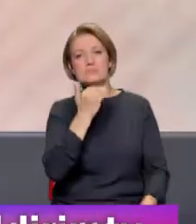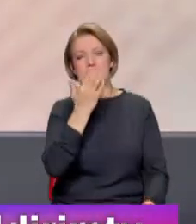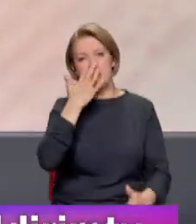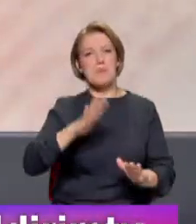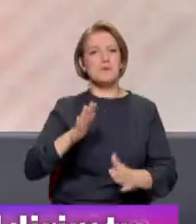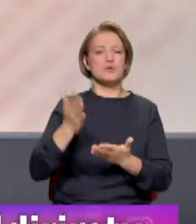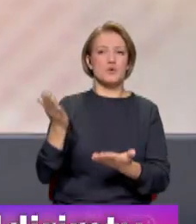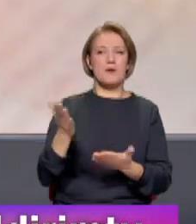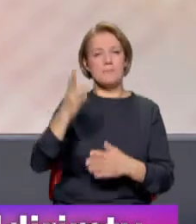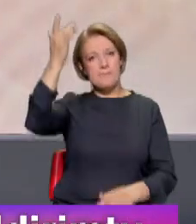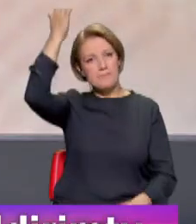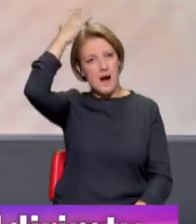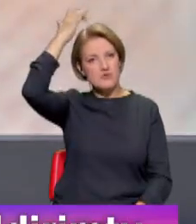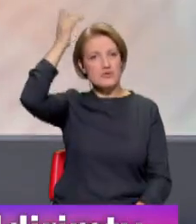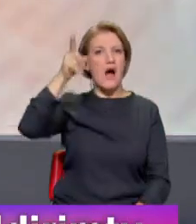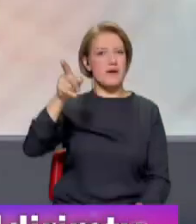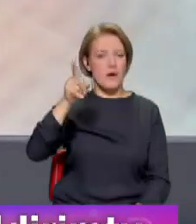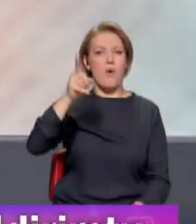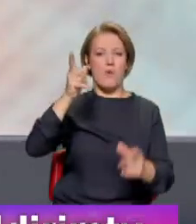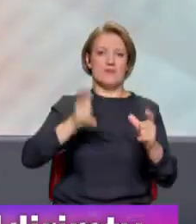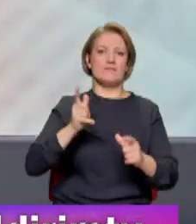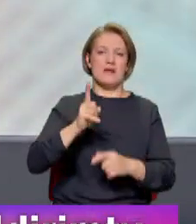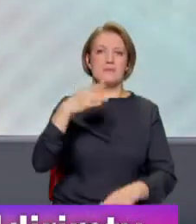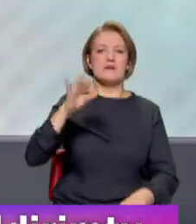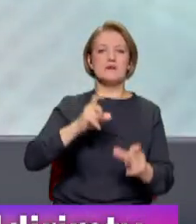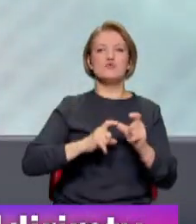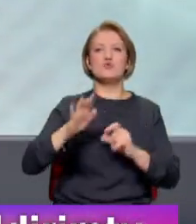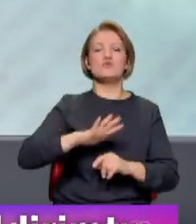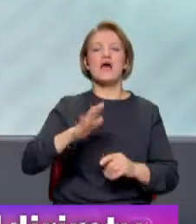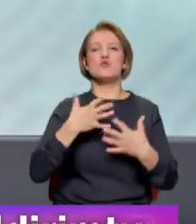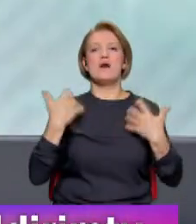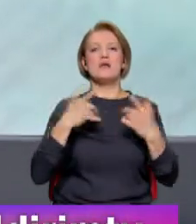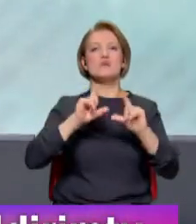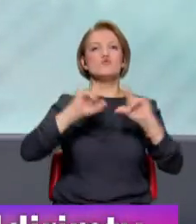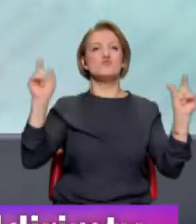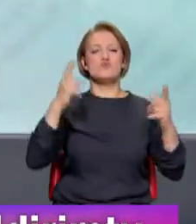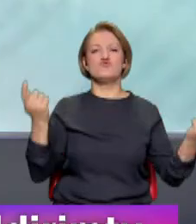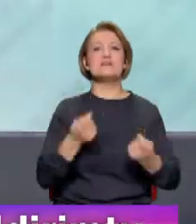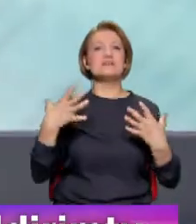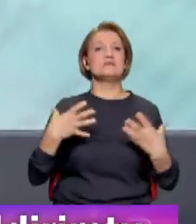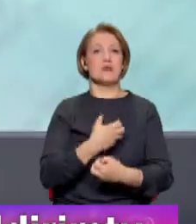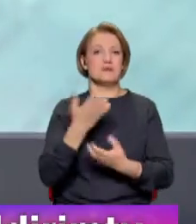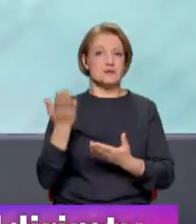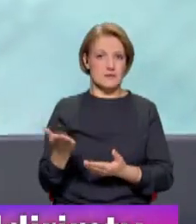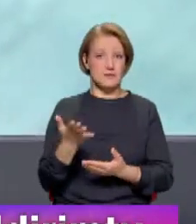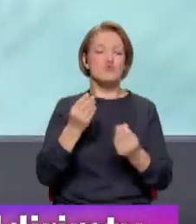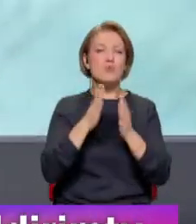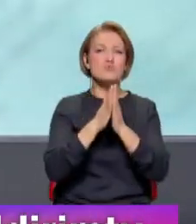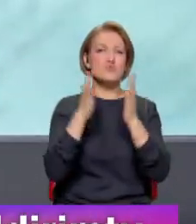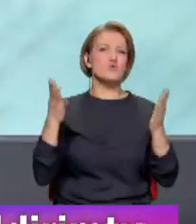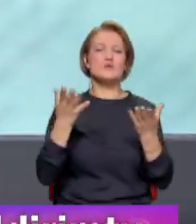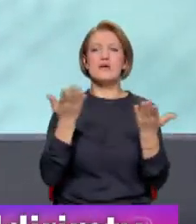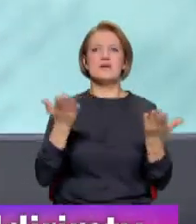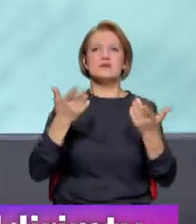tanıklık ediyor. Bağcılar o semtlerden biri. Sosyal Güvenlik Kurumu çalışanlarının da sıkıntısı tabii ki çok büyük.